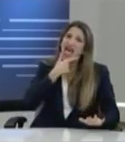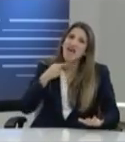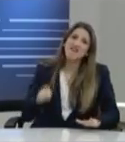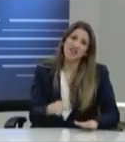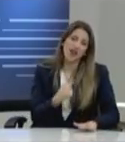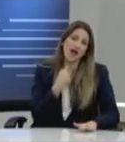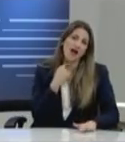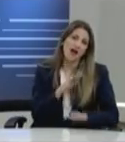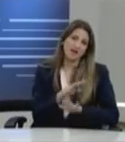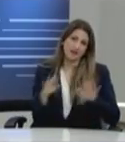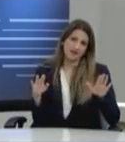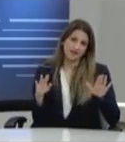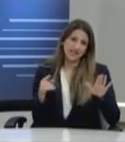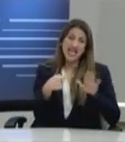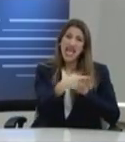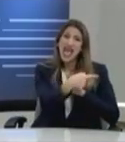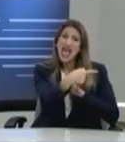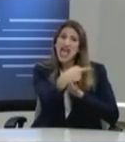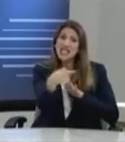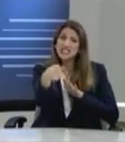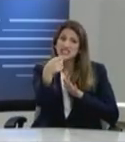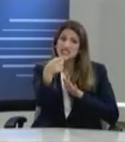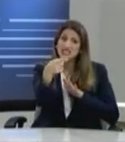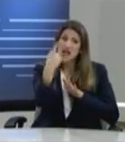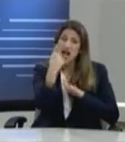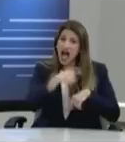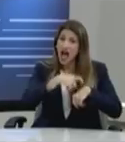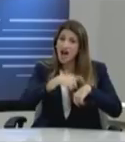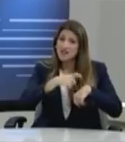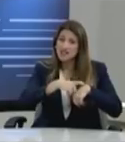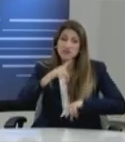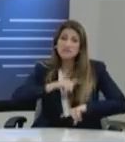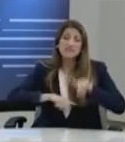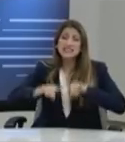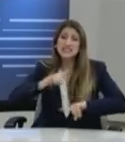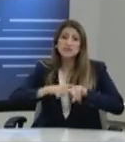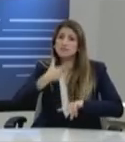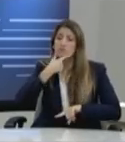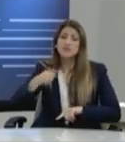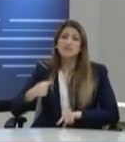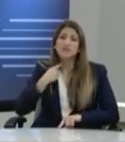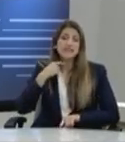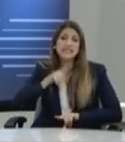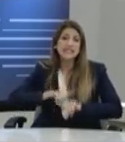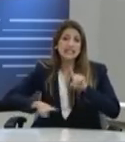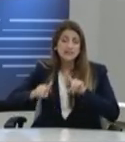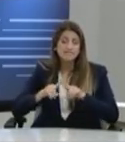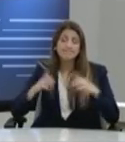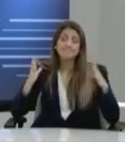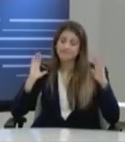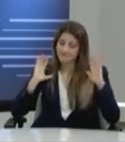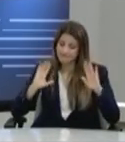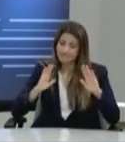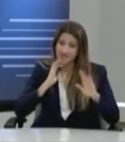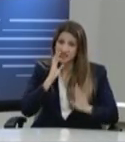ευκαιρία. Χάνετε με αλφαγιώτα μια ευκαιρία. Και η ευκαιρία που χάνετε είναι